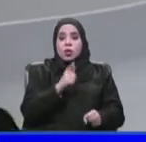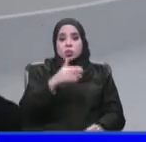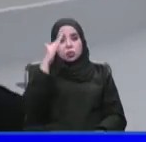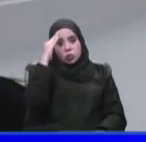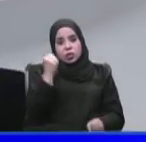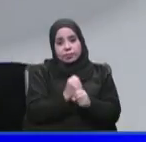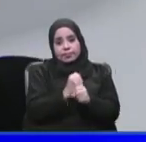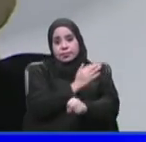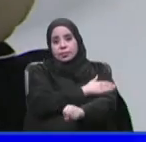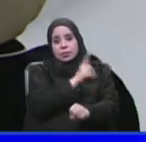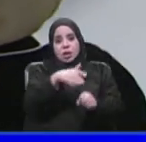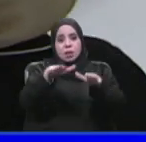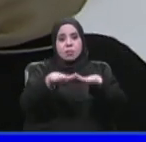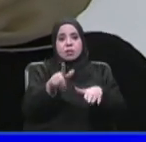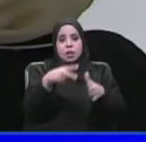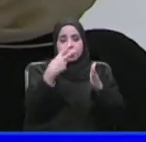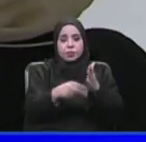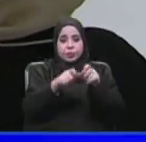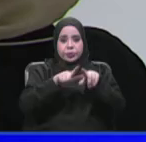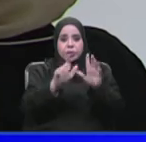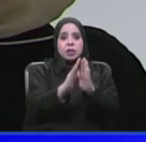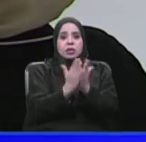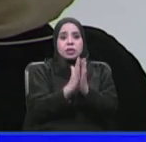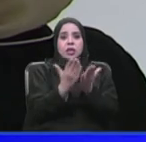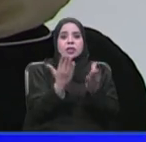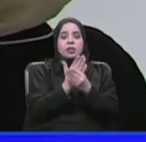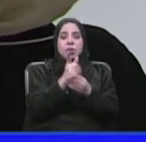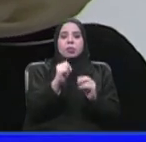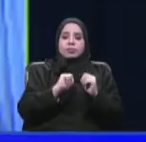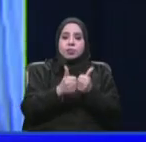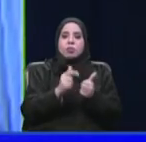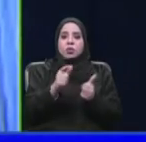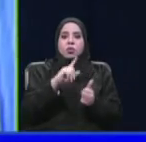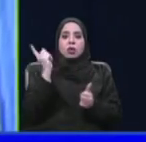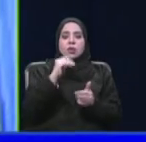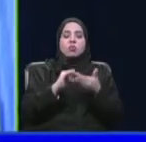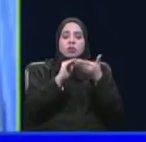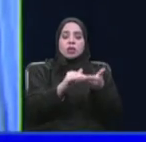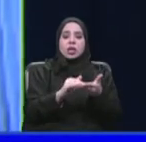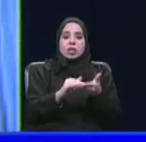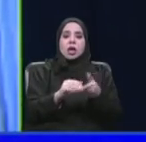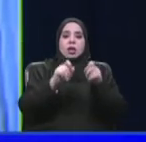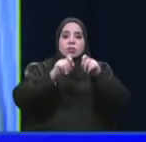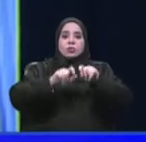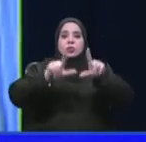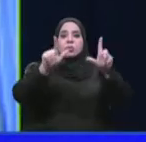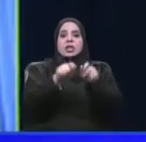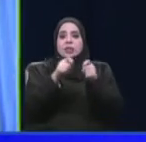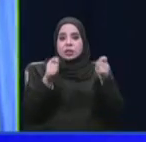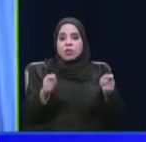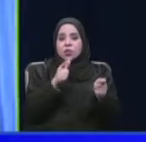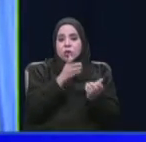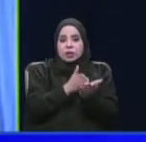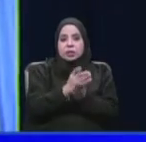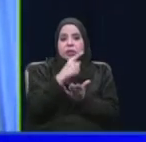منوها بجهود المجلس في إصدار هذا الدليل الذي يعد بادرة مميزة تساعد الصحفيين والإعلاميين على الاستهداء بالمنهج الصحيح